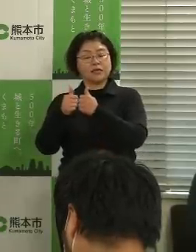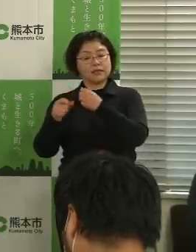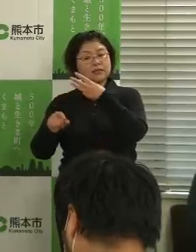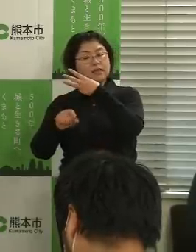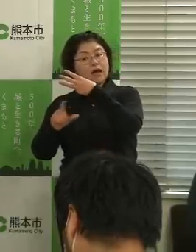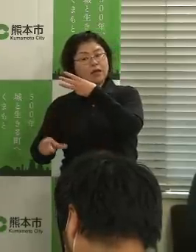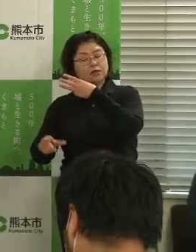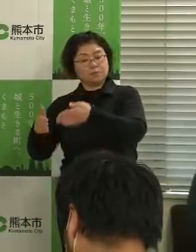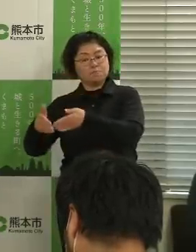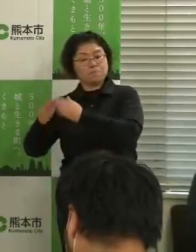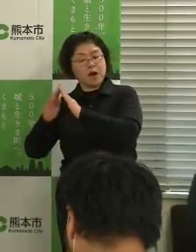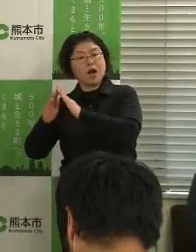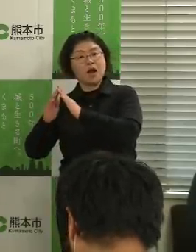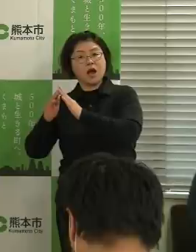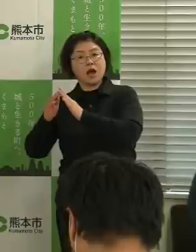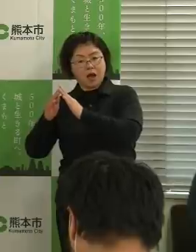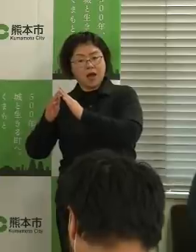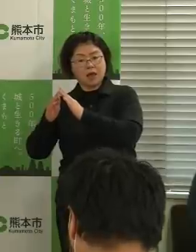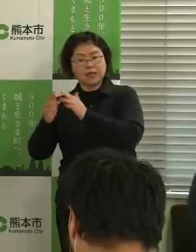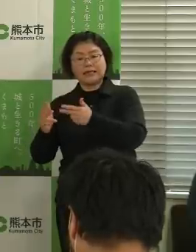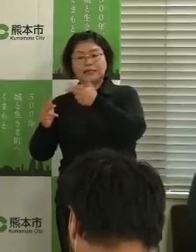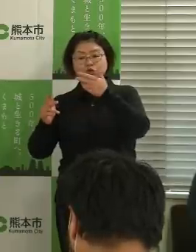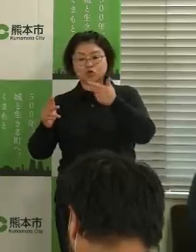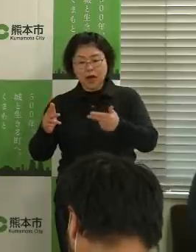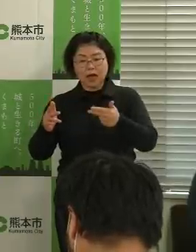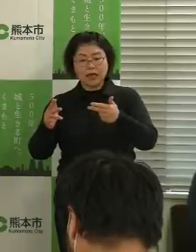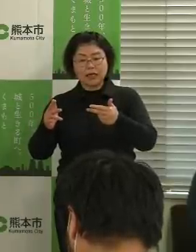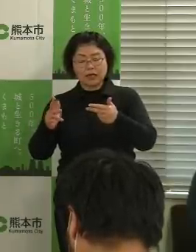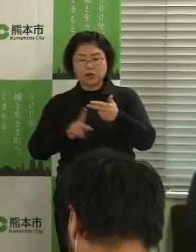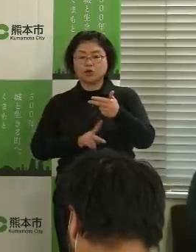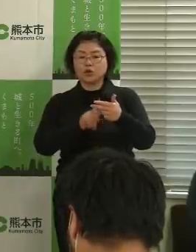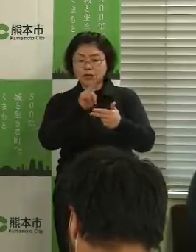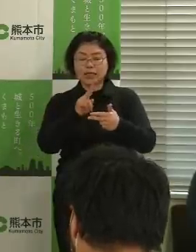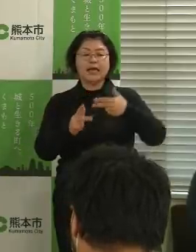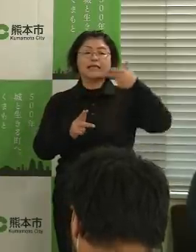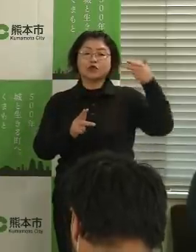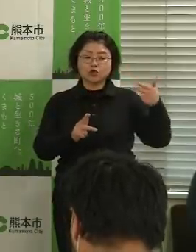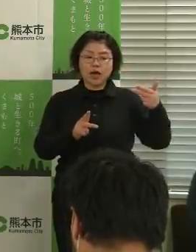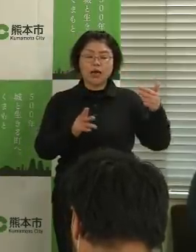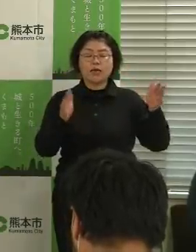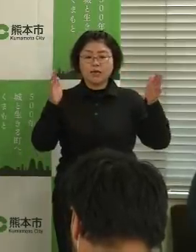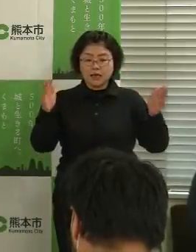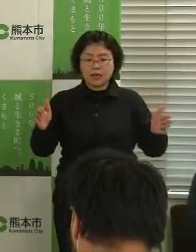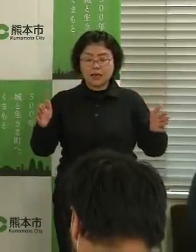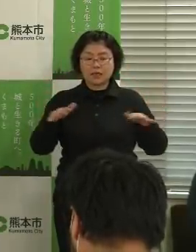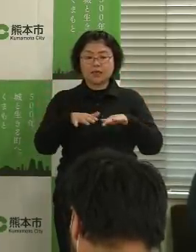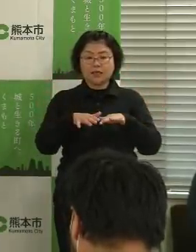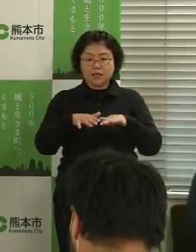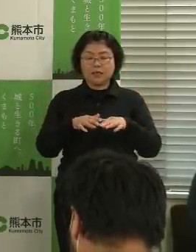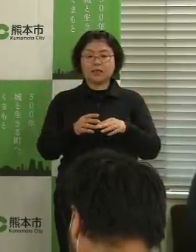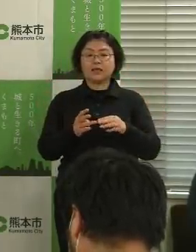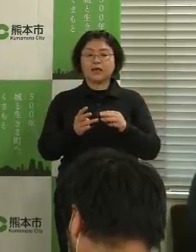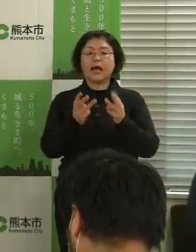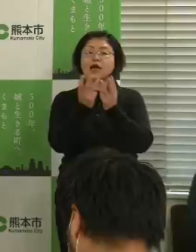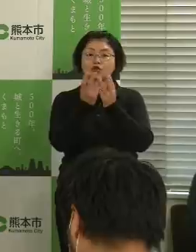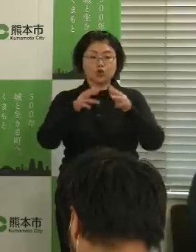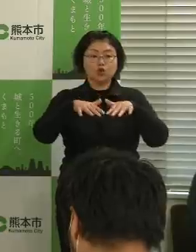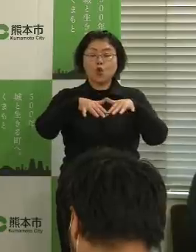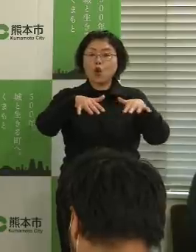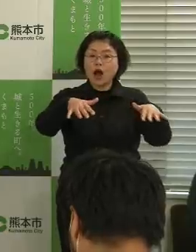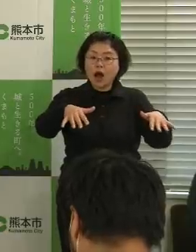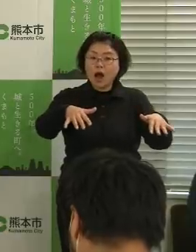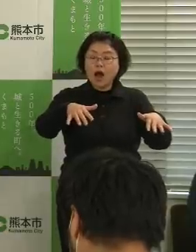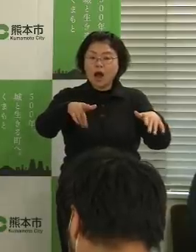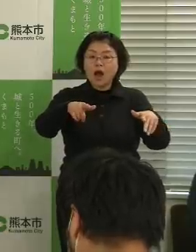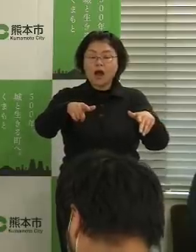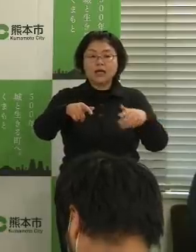ち上げてから1週間ごとに区切ってそのどのくらいその増加したかっていうのをきちっと見ていく必要があるんで、今回は4